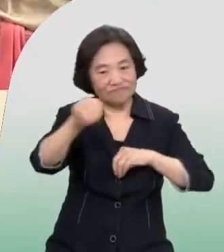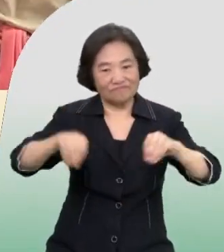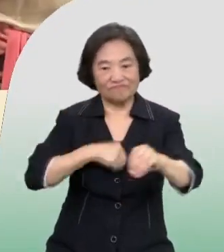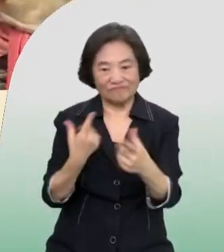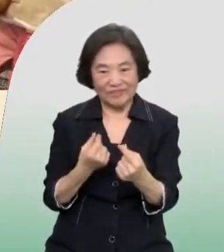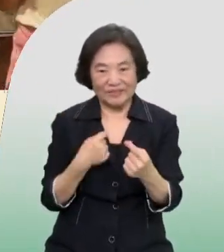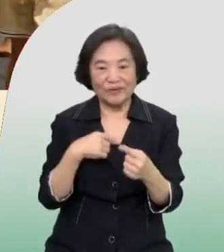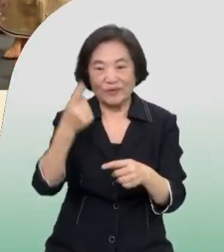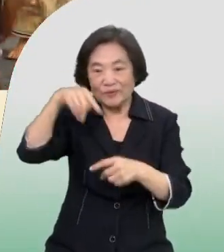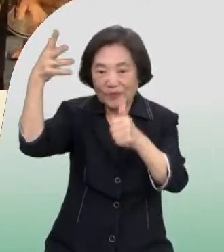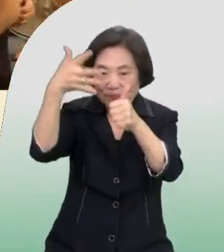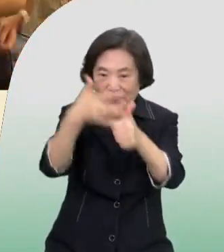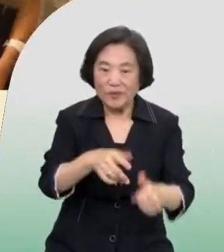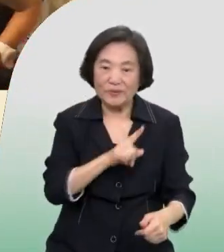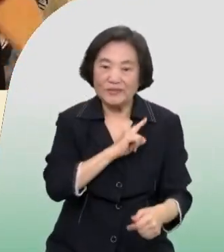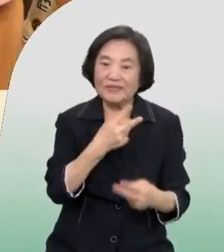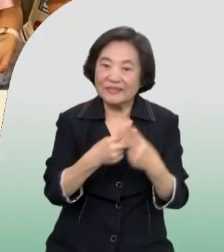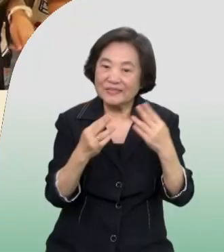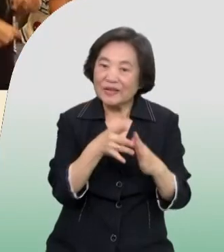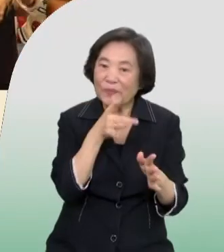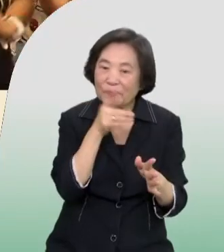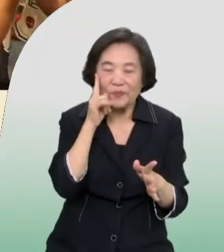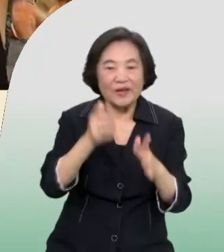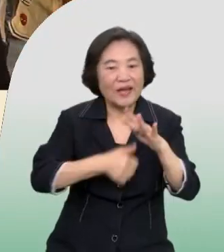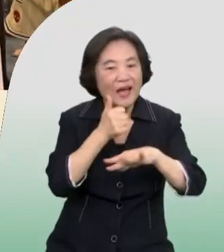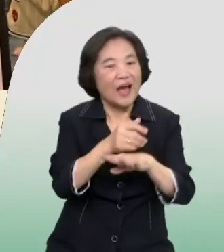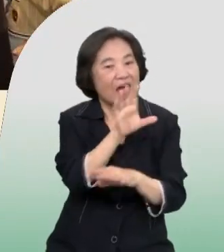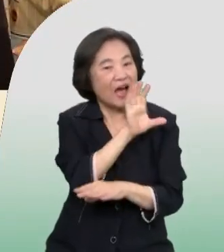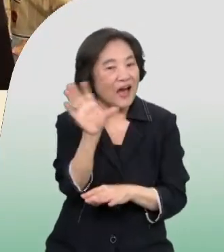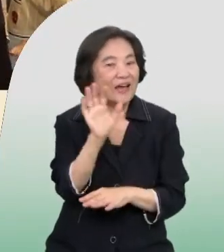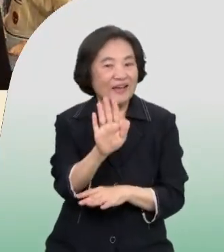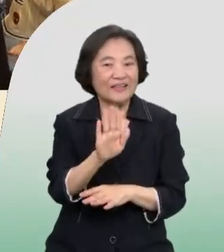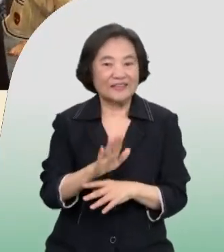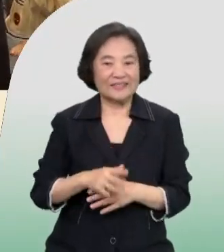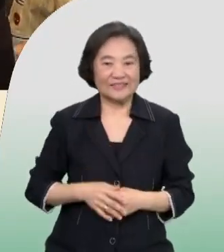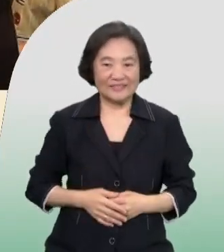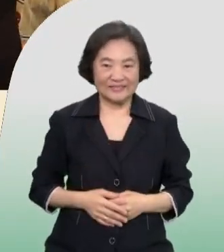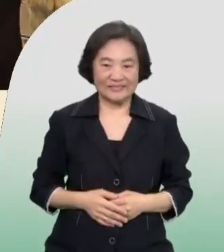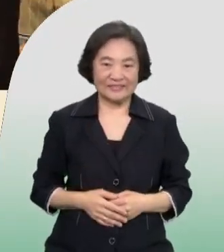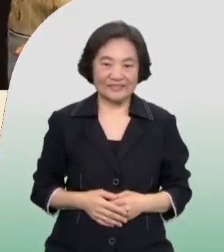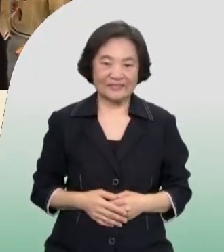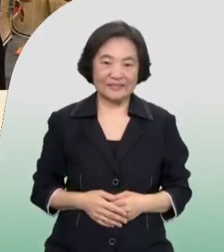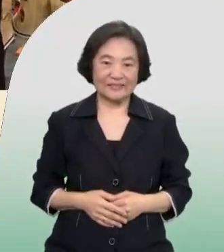统艺唱，用自家的母语来唱团。